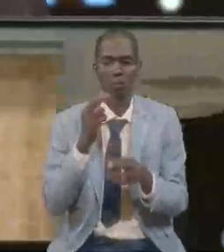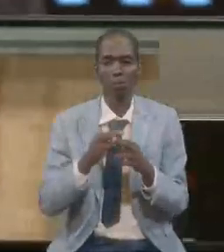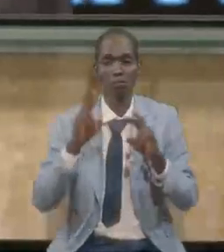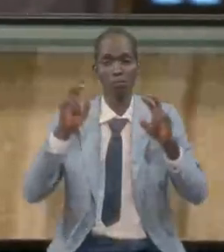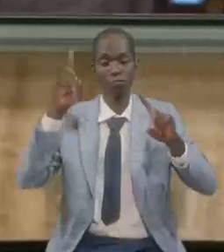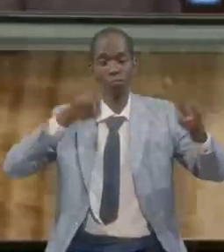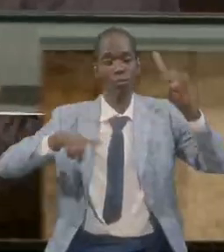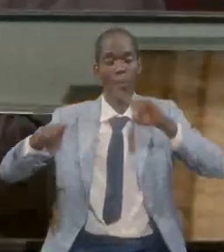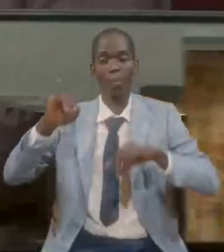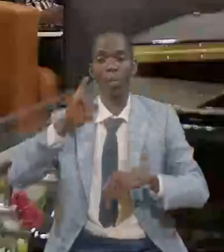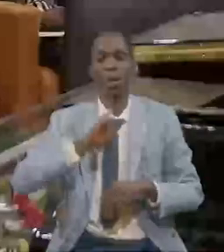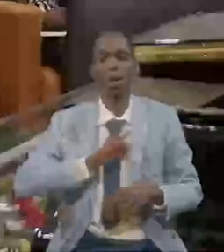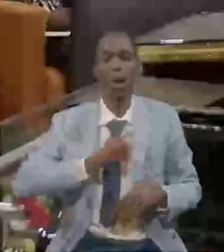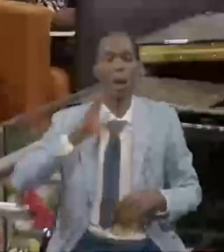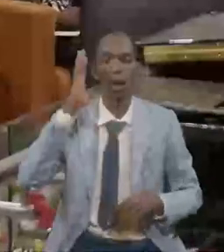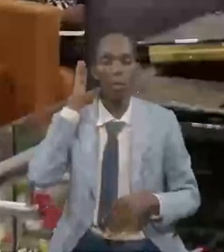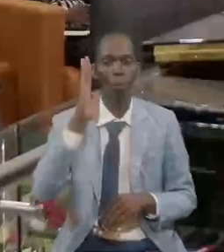Je vais vaincre.